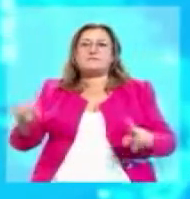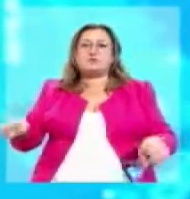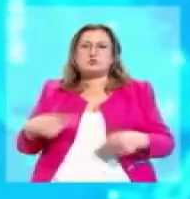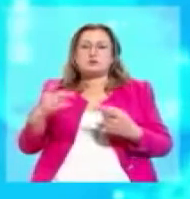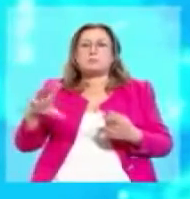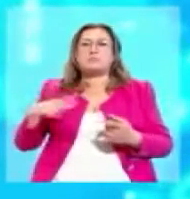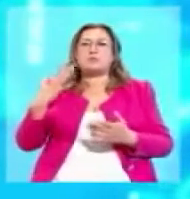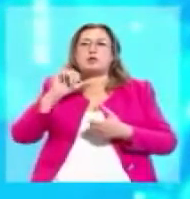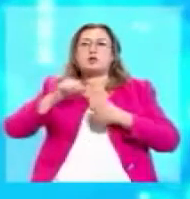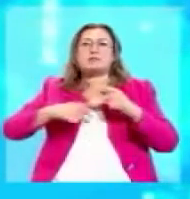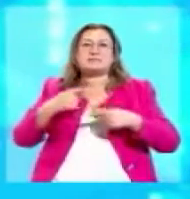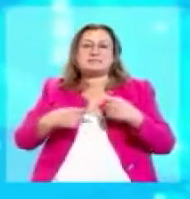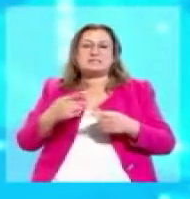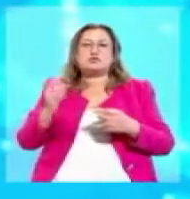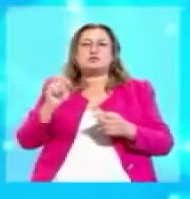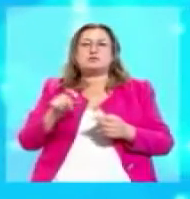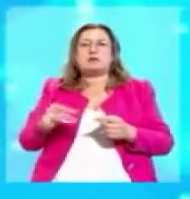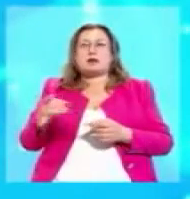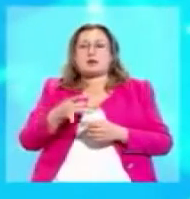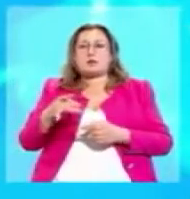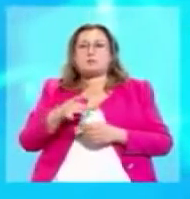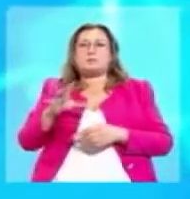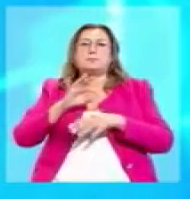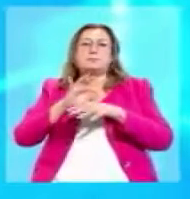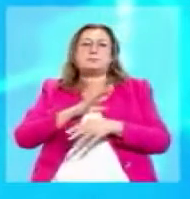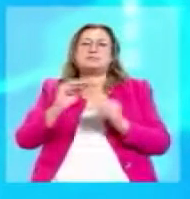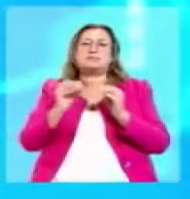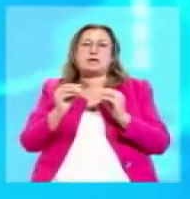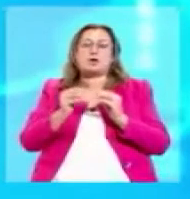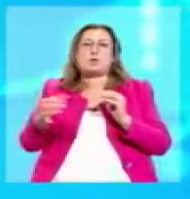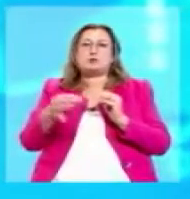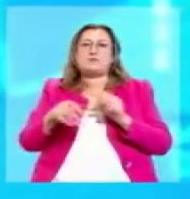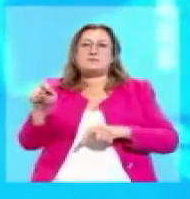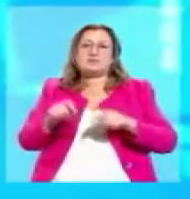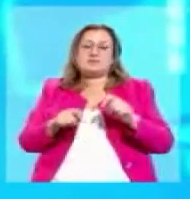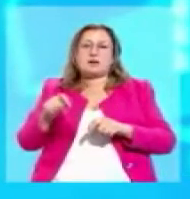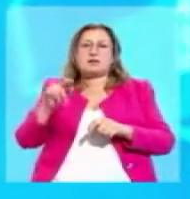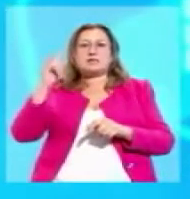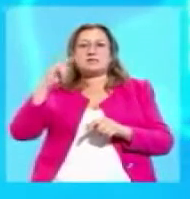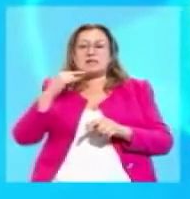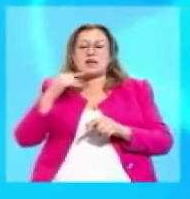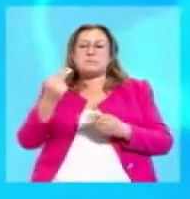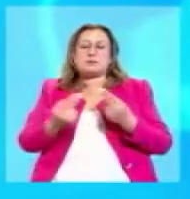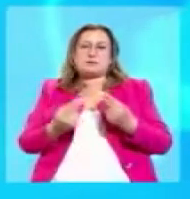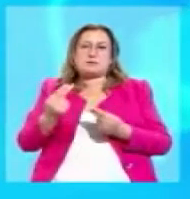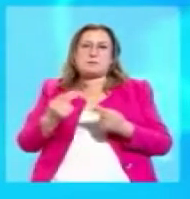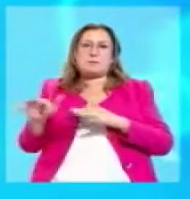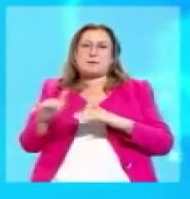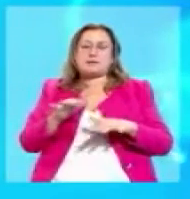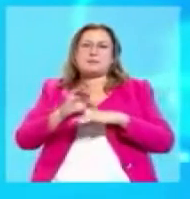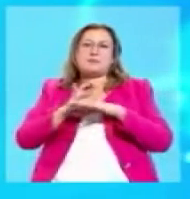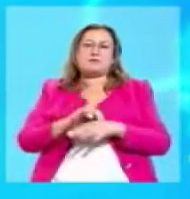возрождение былых традиций. В Жидикорейском районе состоялся 10-й областной фестиваль по национальным играм.